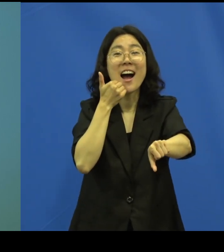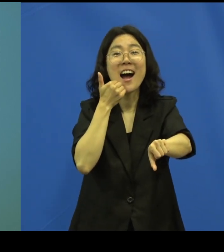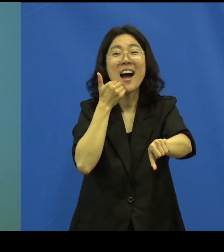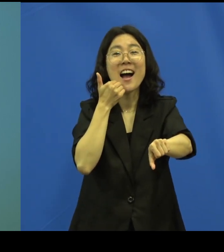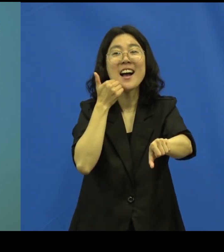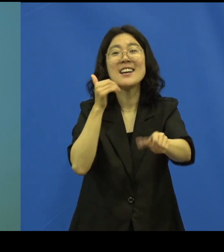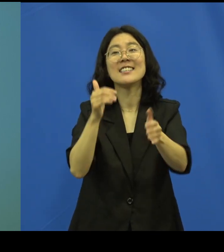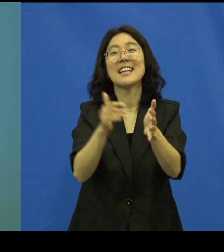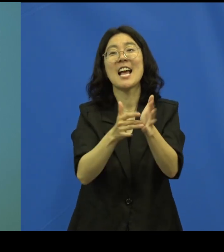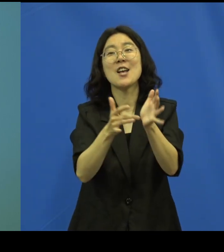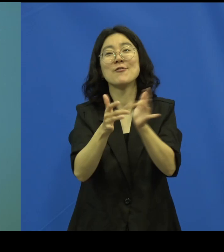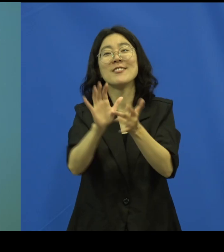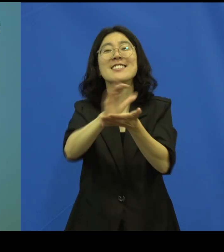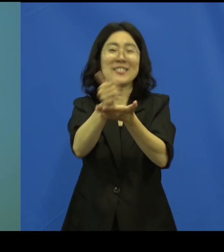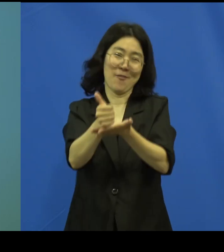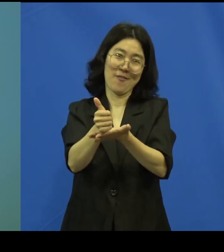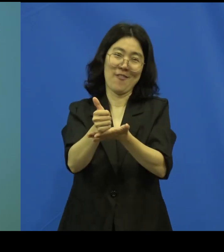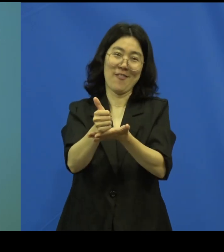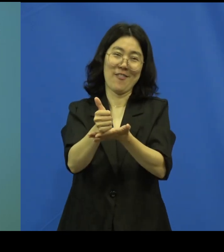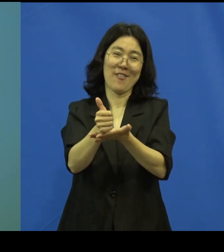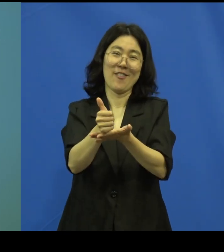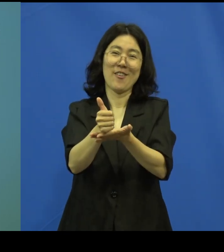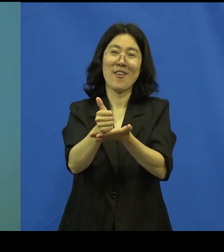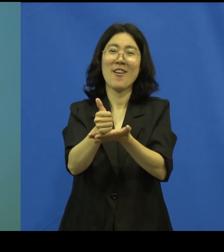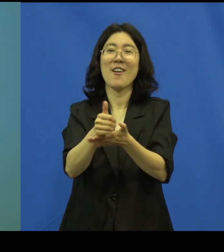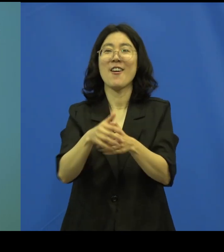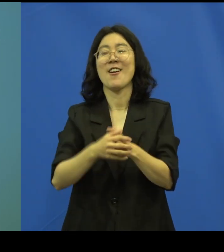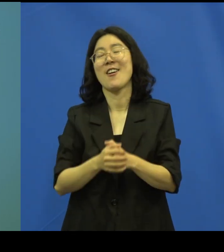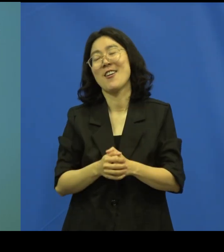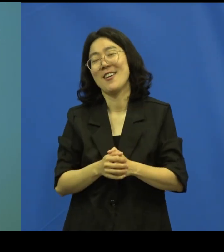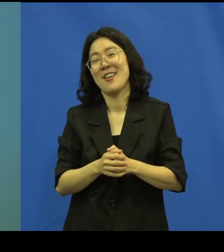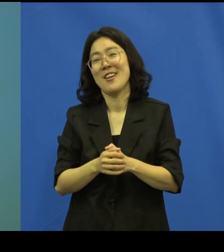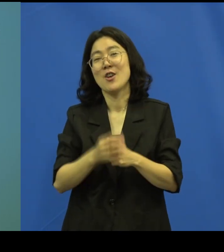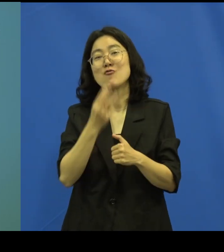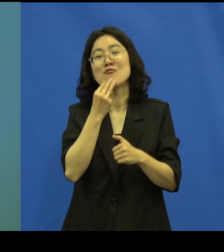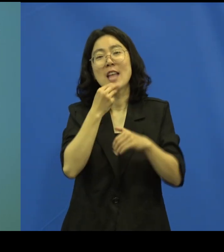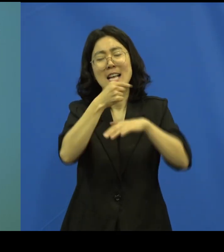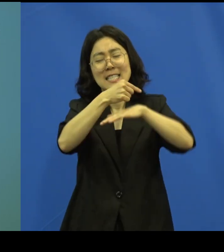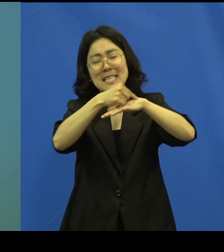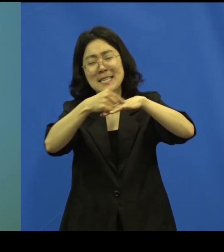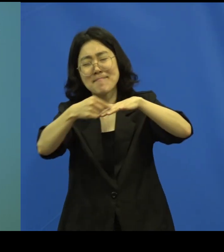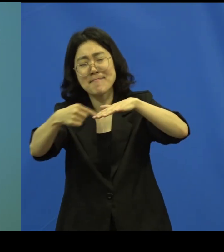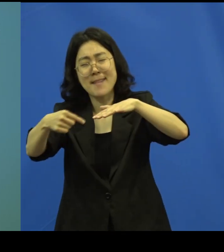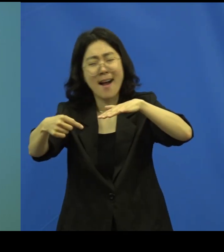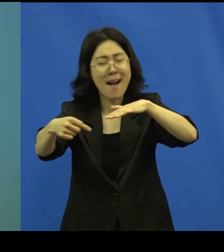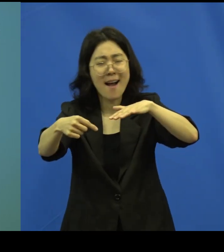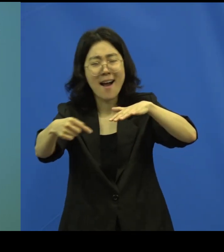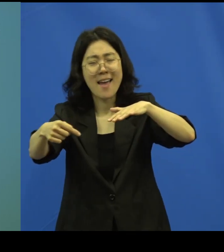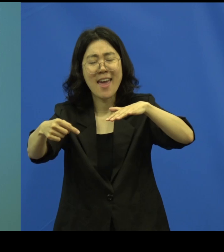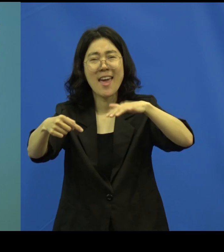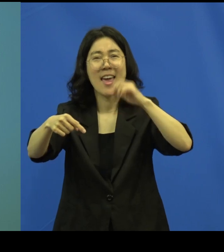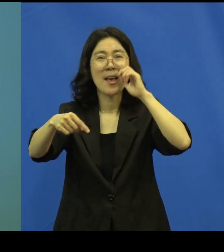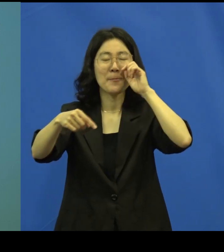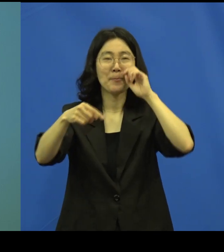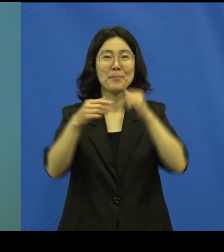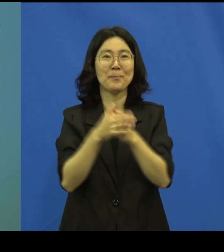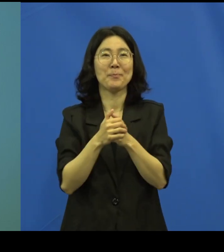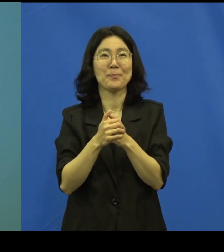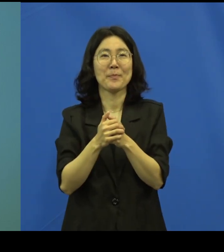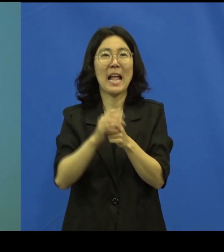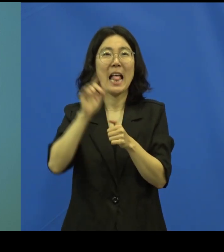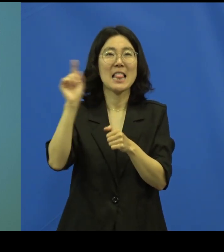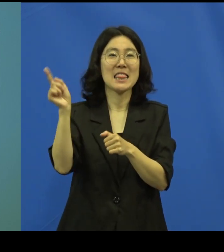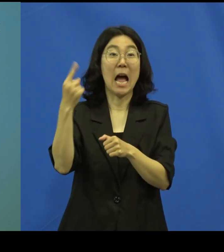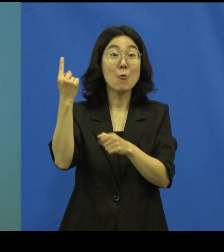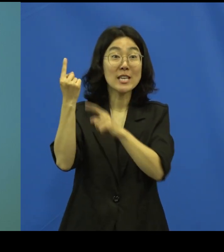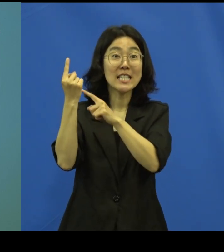그리스도는 다윗의 계보를 통해 오신 그죠? 유다 지파의 사자 다윗의